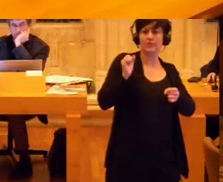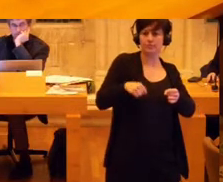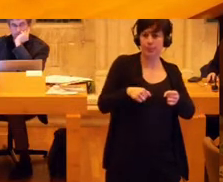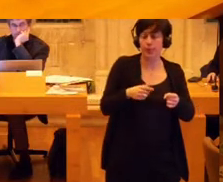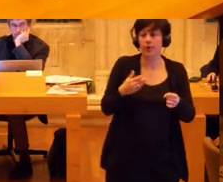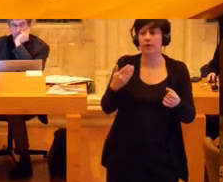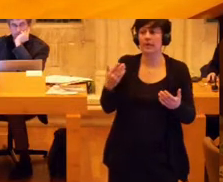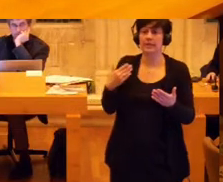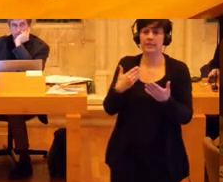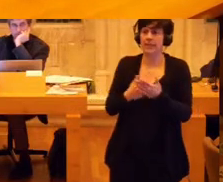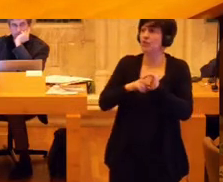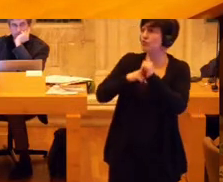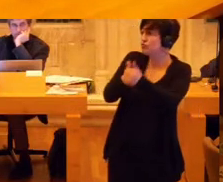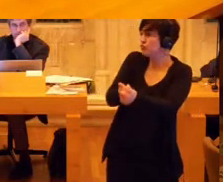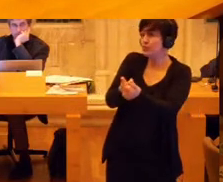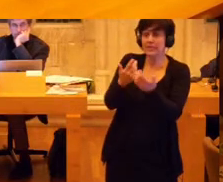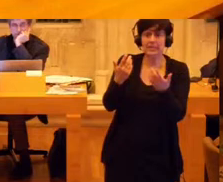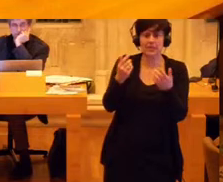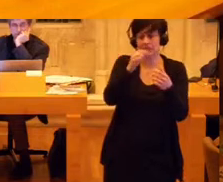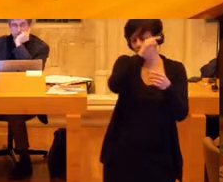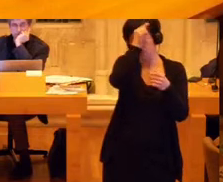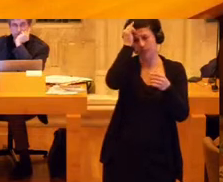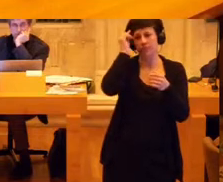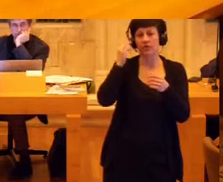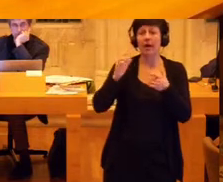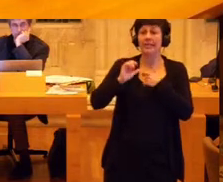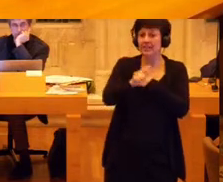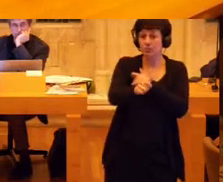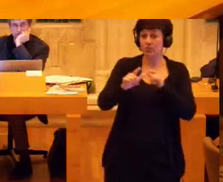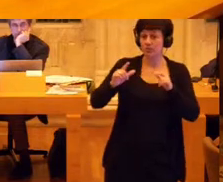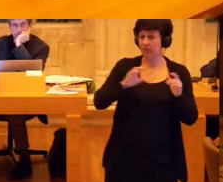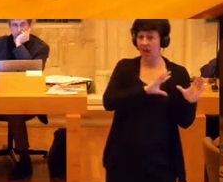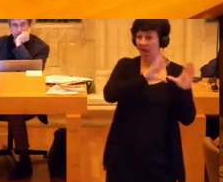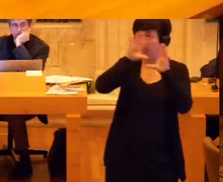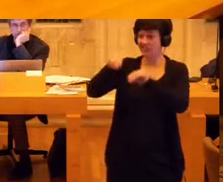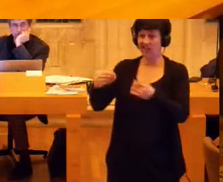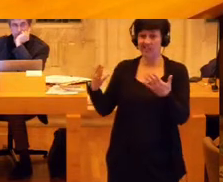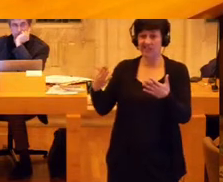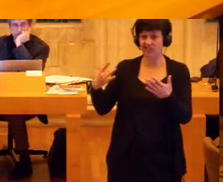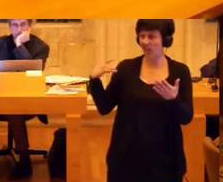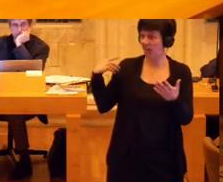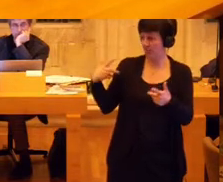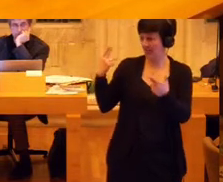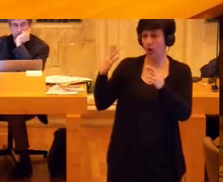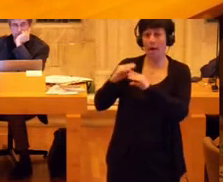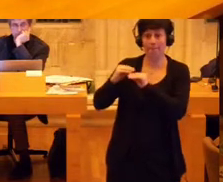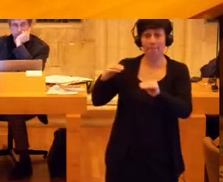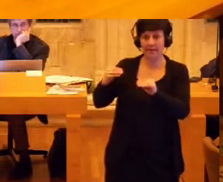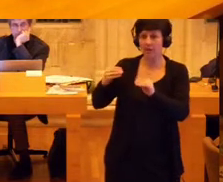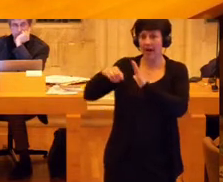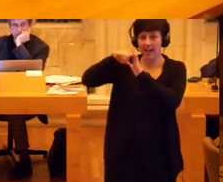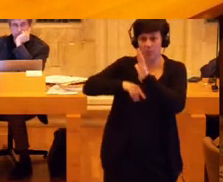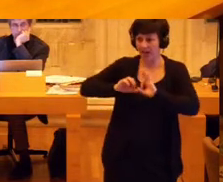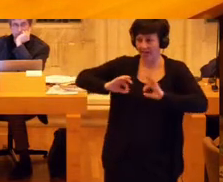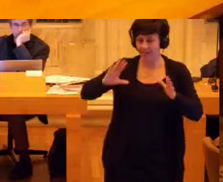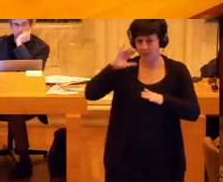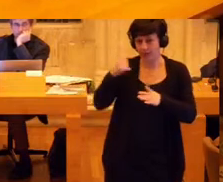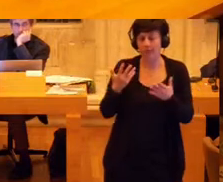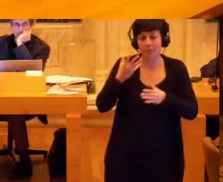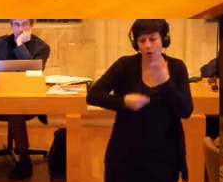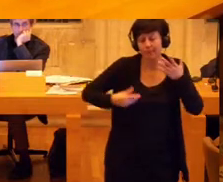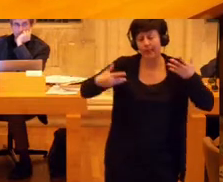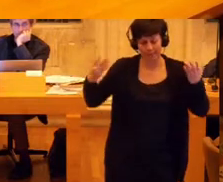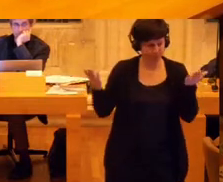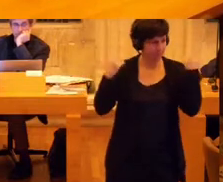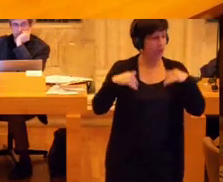correspond en réalité à des régularisations de dispositifs qui sont venus s'implanter. Sur les autres secteurs,